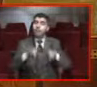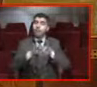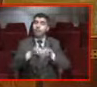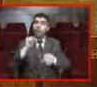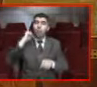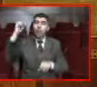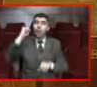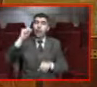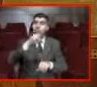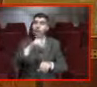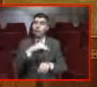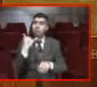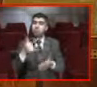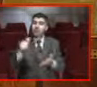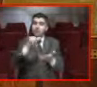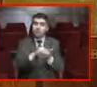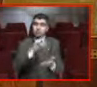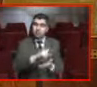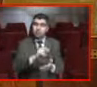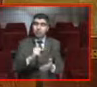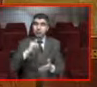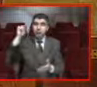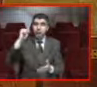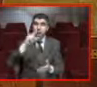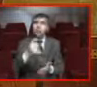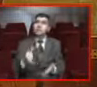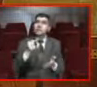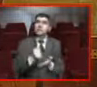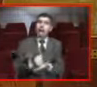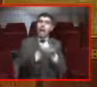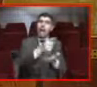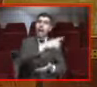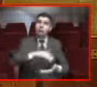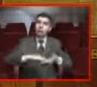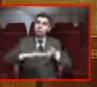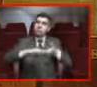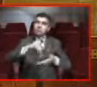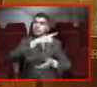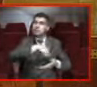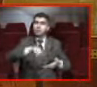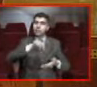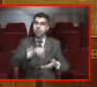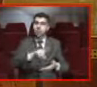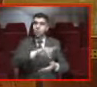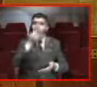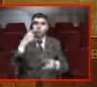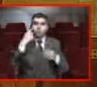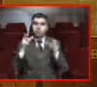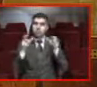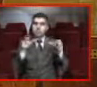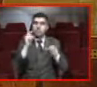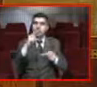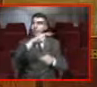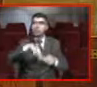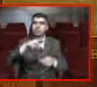الحس الوطني لدى الأجيال الحالية وتربيتهم على البذل والتضحية، وهما جوهر المواطنة